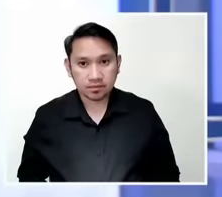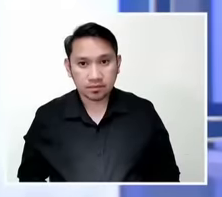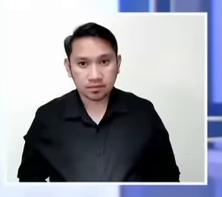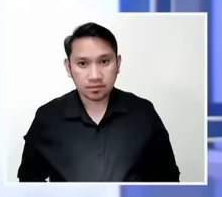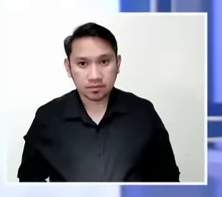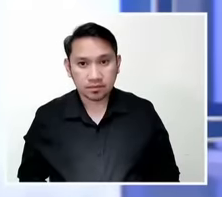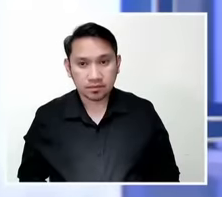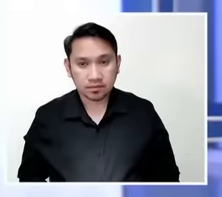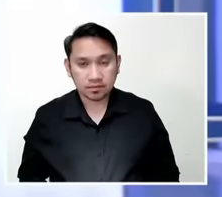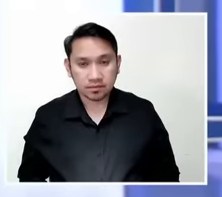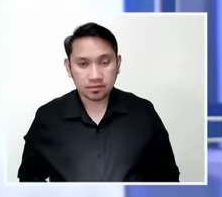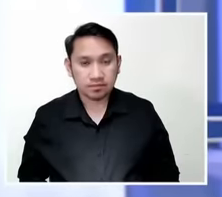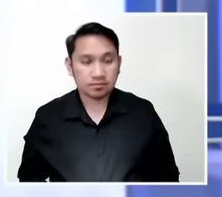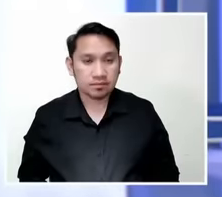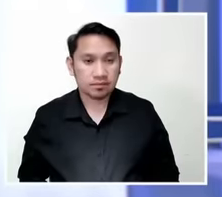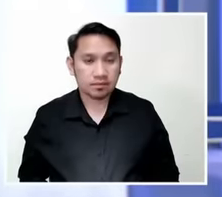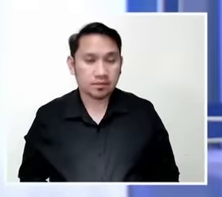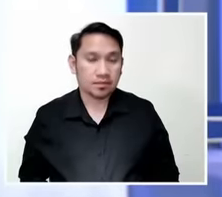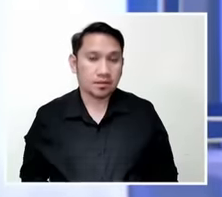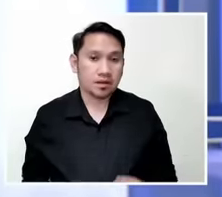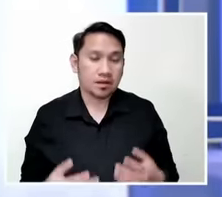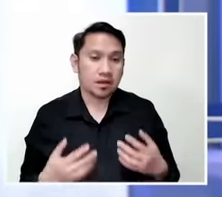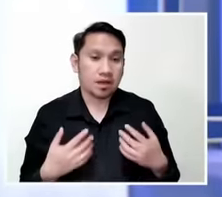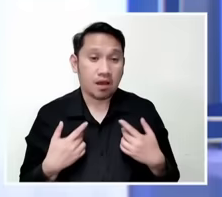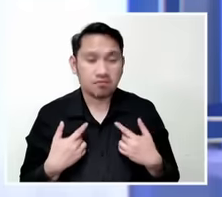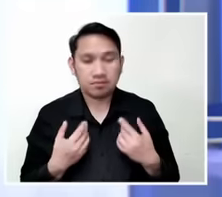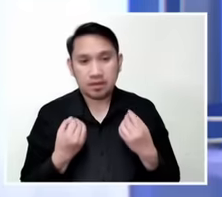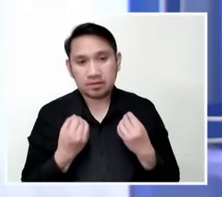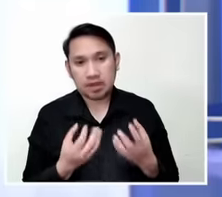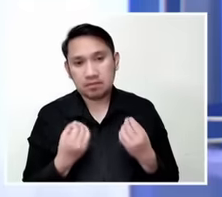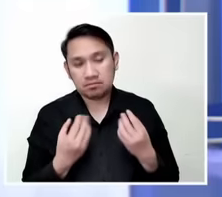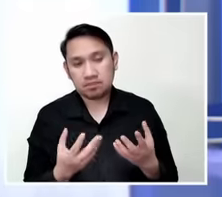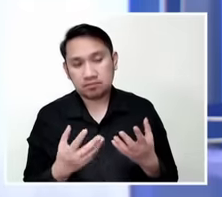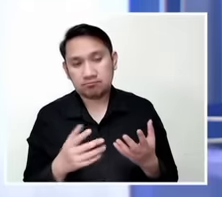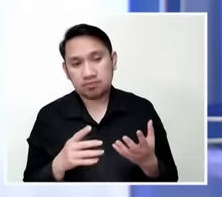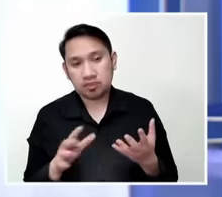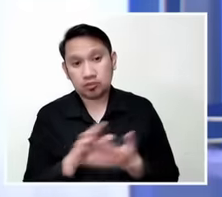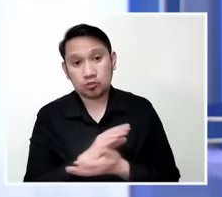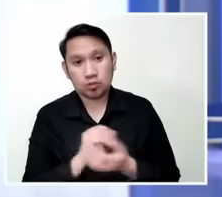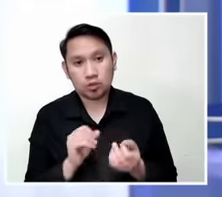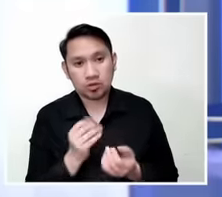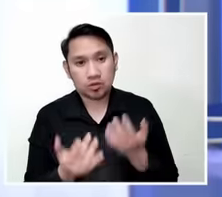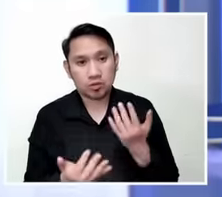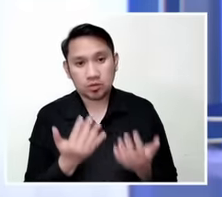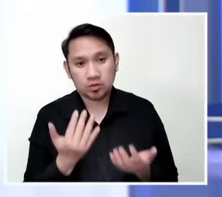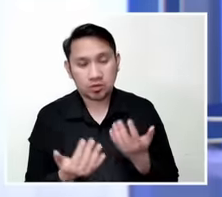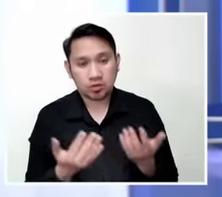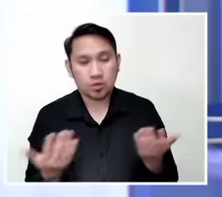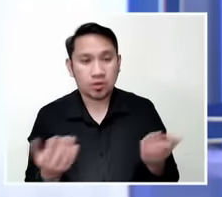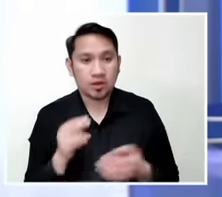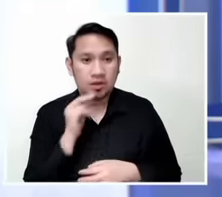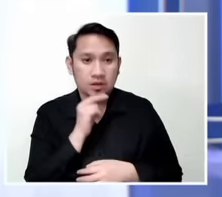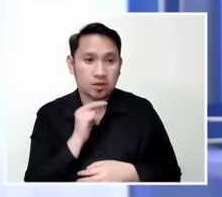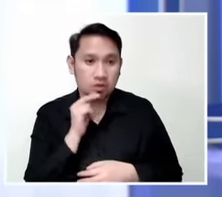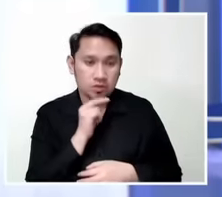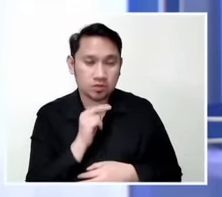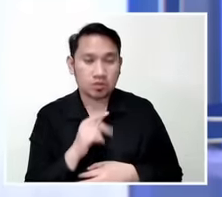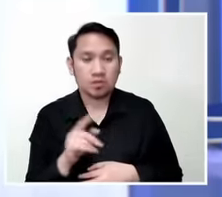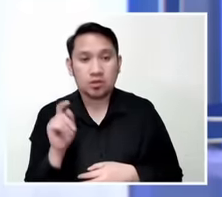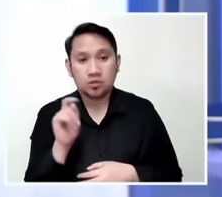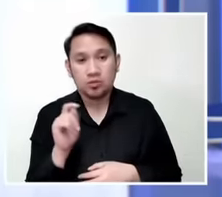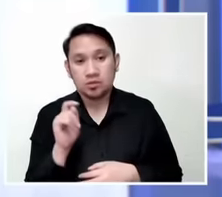Aabot sa 1,000,000 pisong halaga ng ari-arian ang tinupok ng apoy sa Santa Catalina Negros Oriental Martes ng